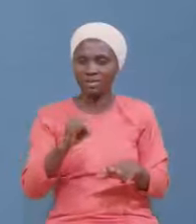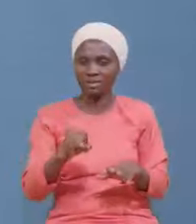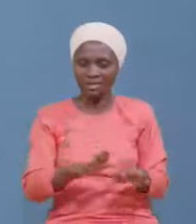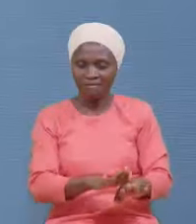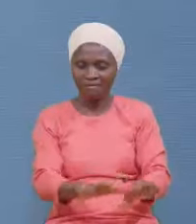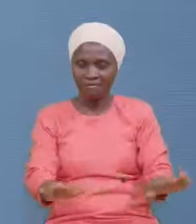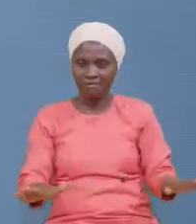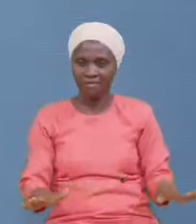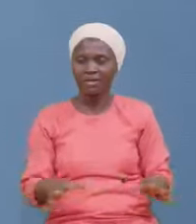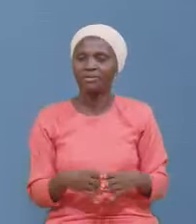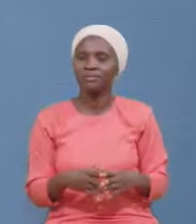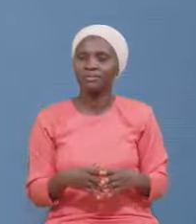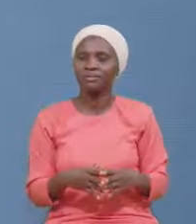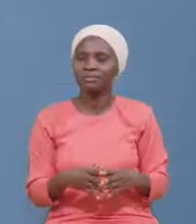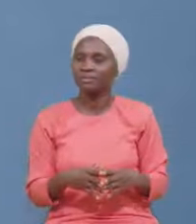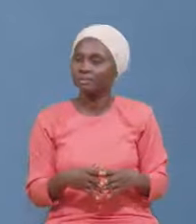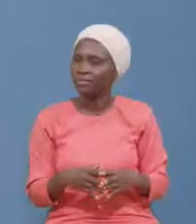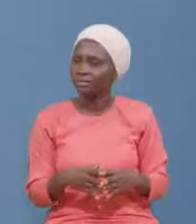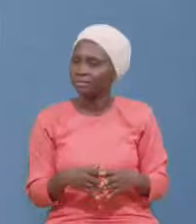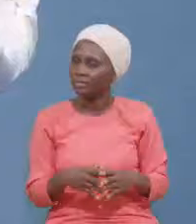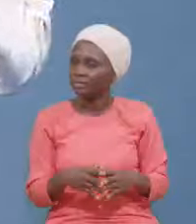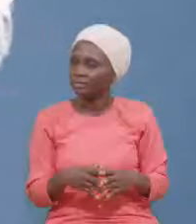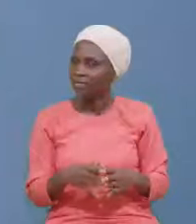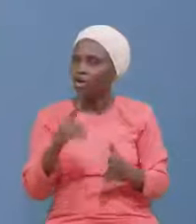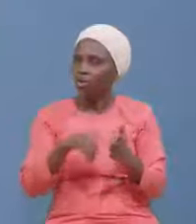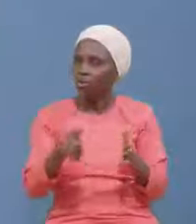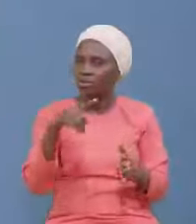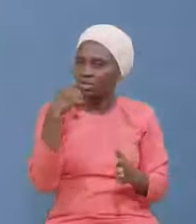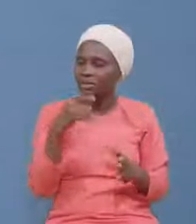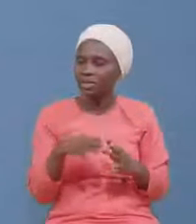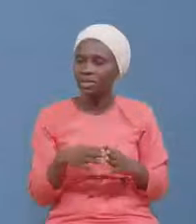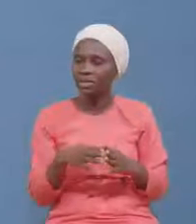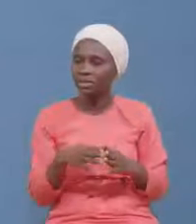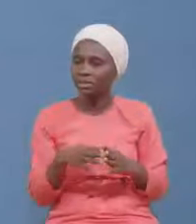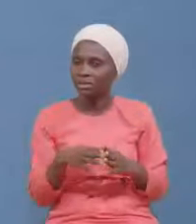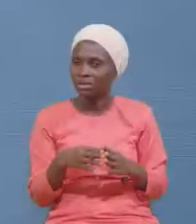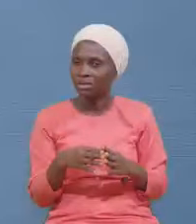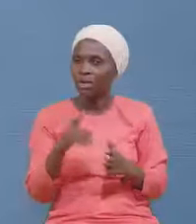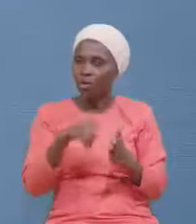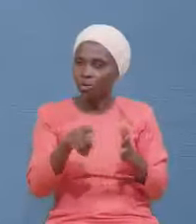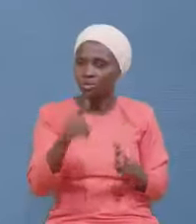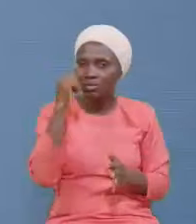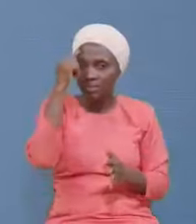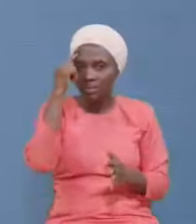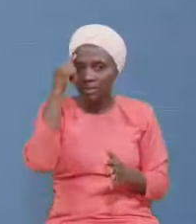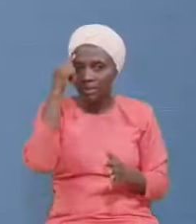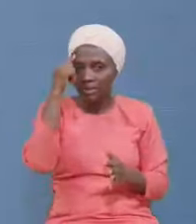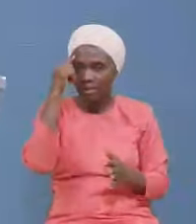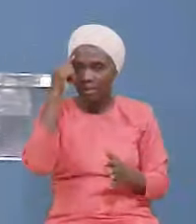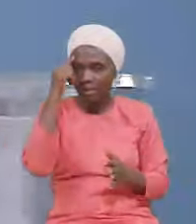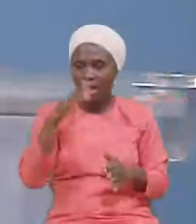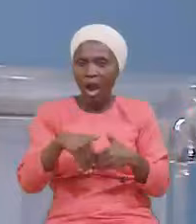is round. అయితే వారు దేవునికి కుమారులు కాదా? What you say? మీరేం చెప్తున్నారు? What you think? మీరేం ఆలోచన చేస్తున్నారు? How